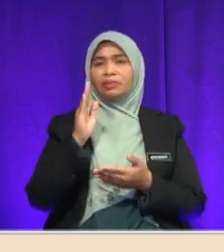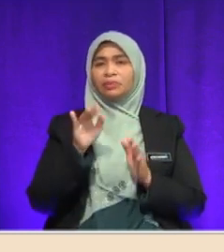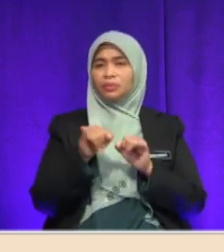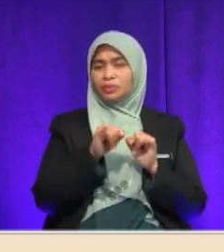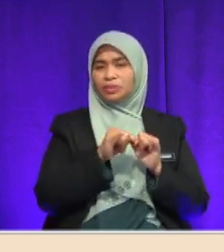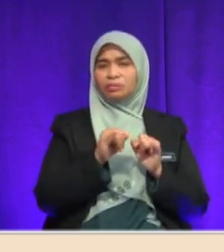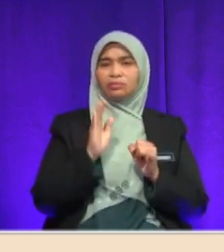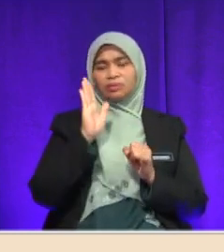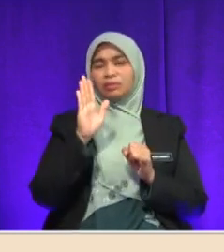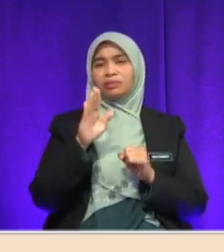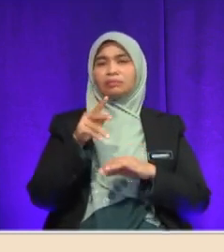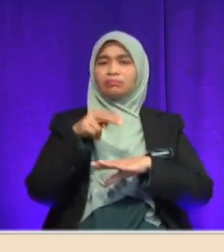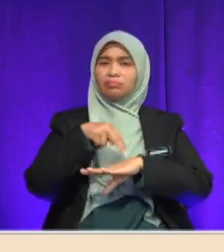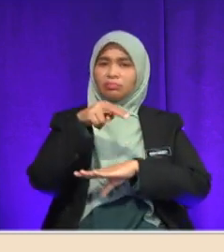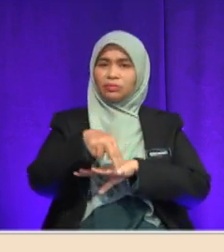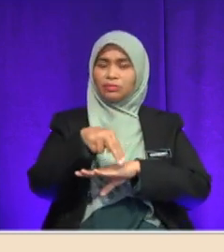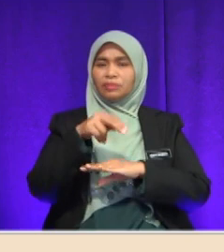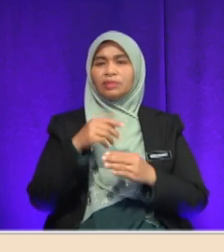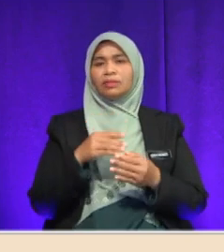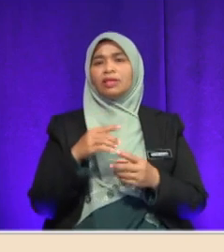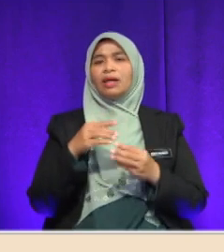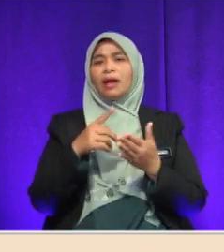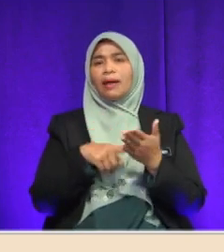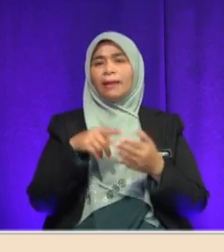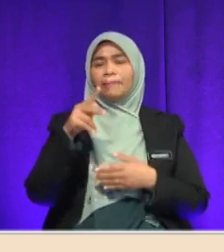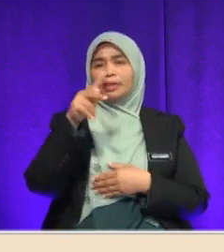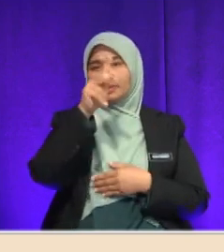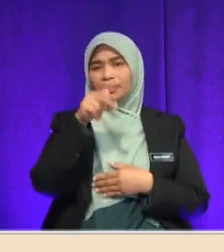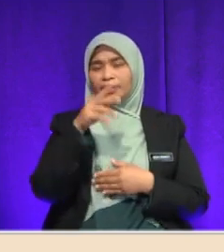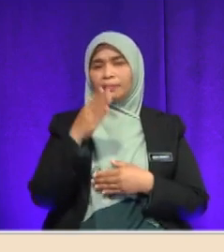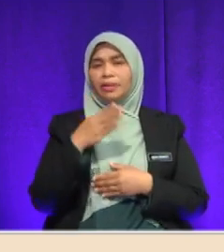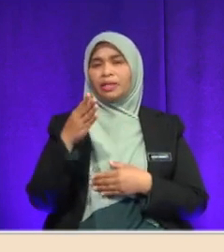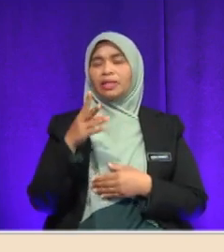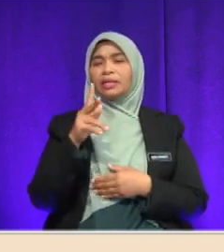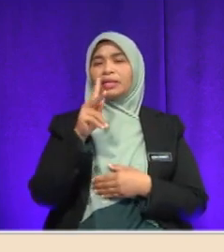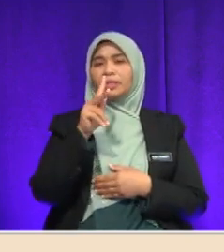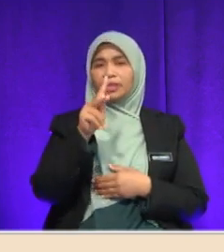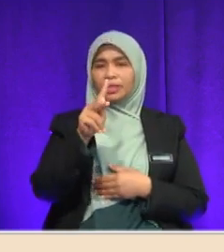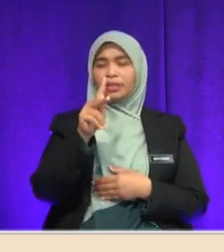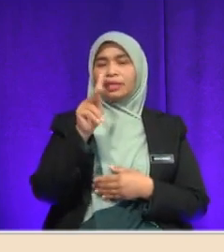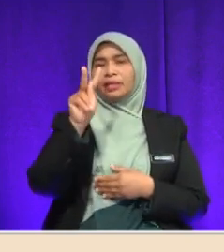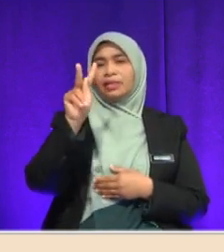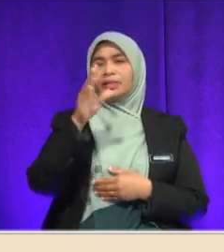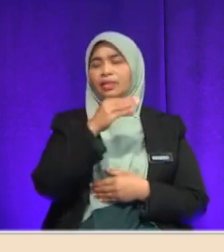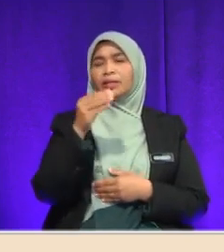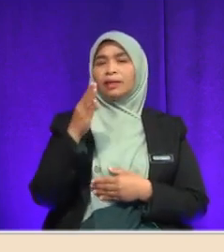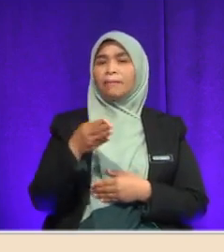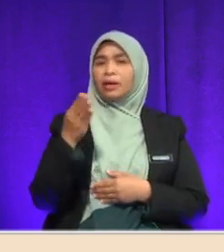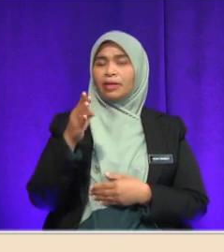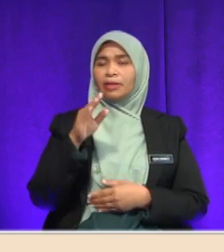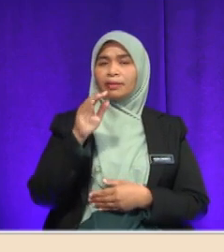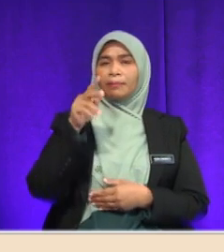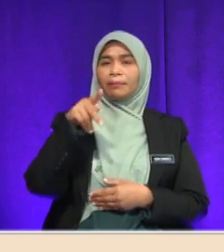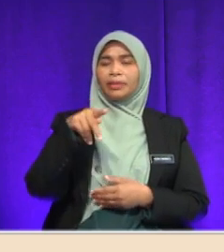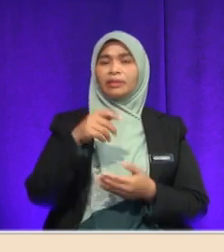So, apakah barang K dan barang P? Apakah barang K dengan barang P? A, kereta dan